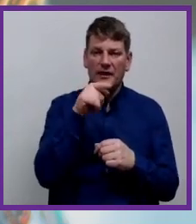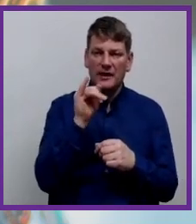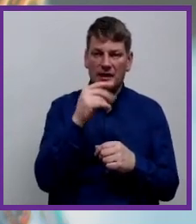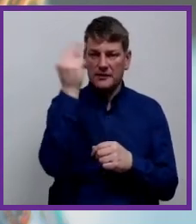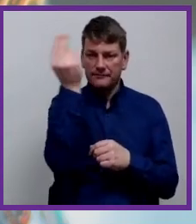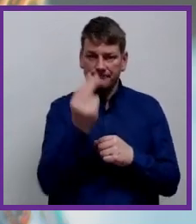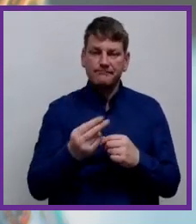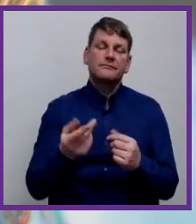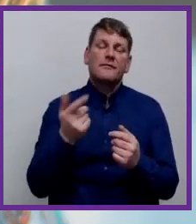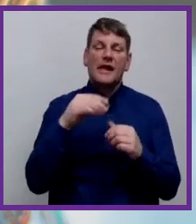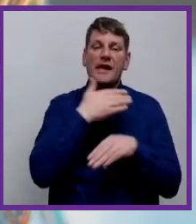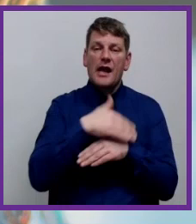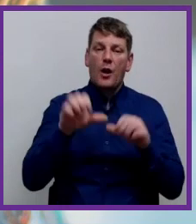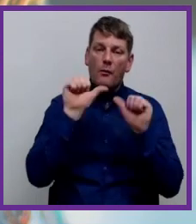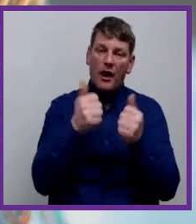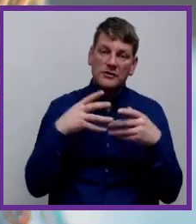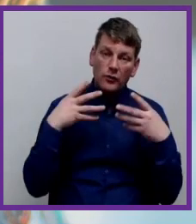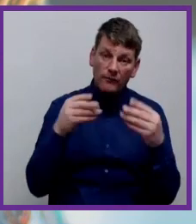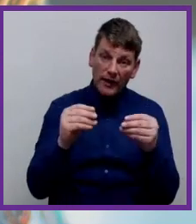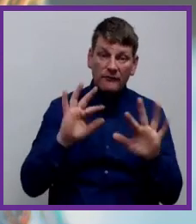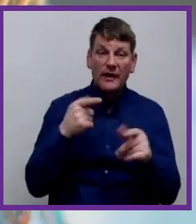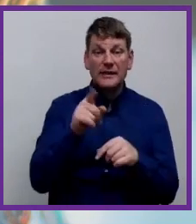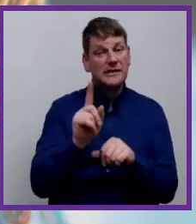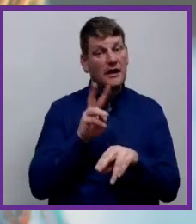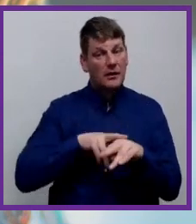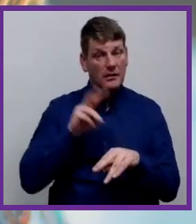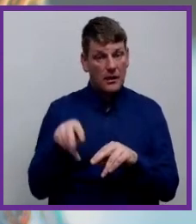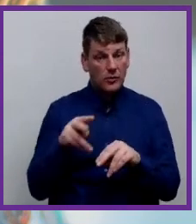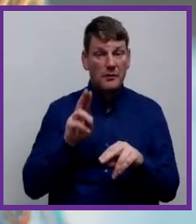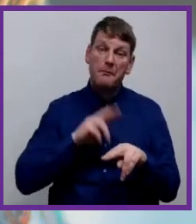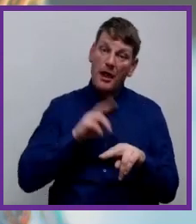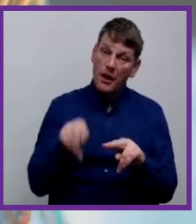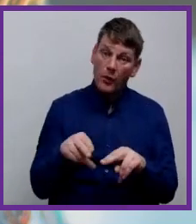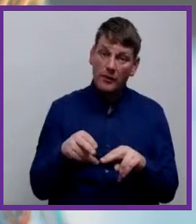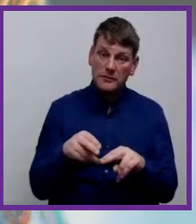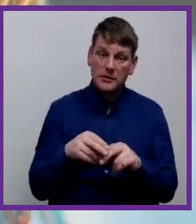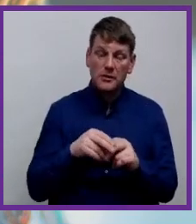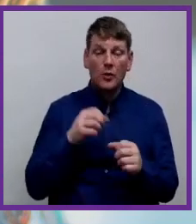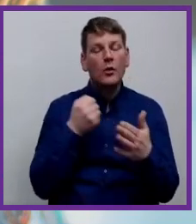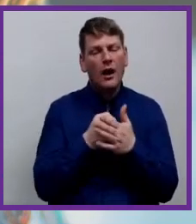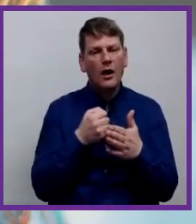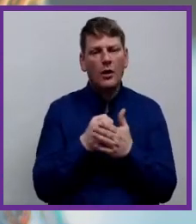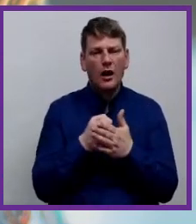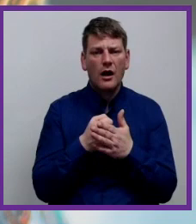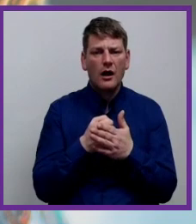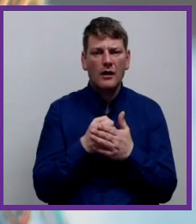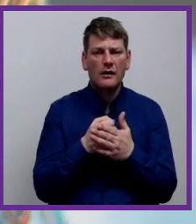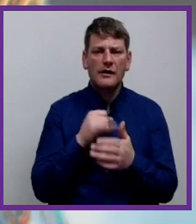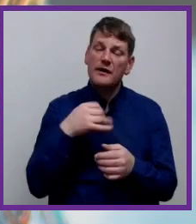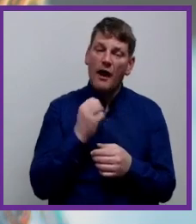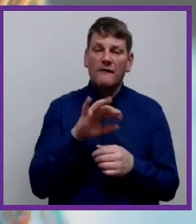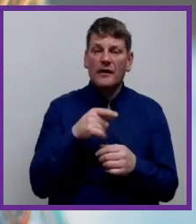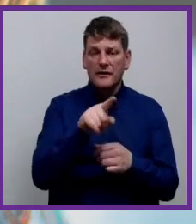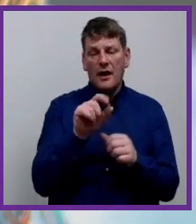zīmējums vai ielu mākslu veikt, vai tas ir atļauts, pieļaujams, un galā arī, nu, jā, vai tā ir